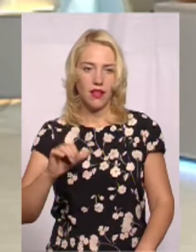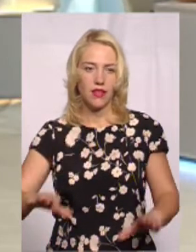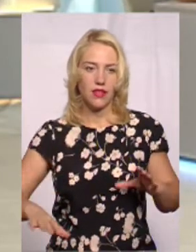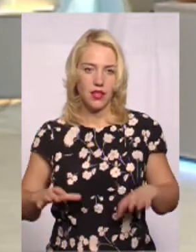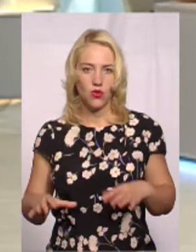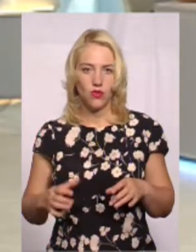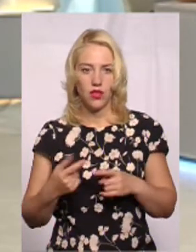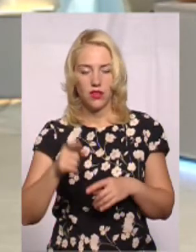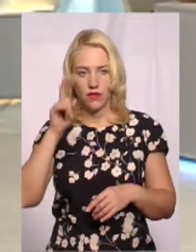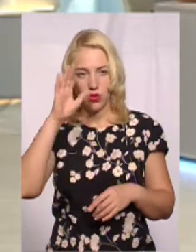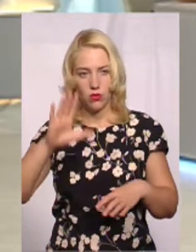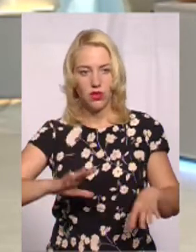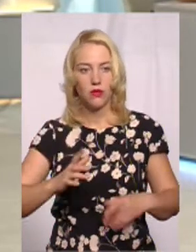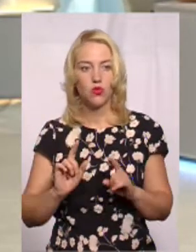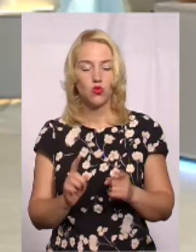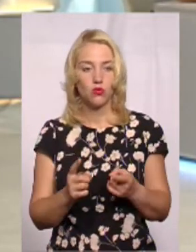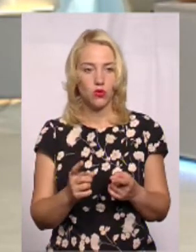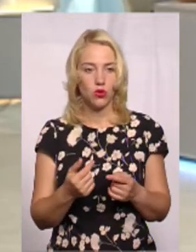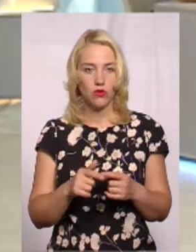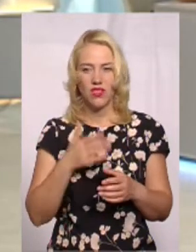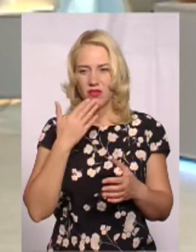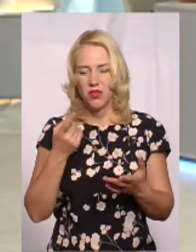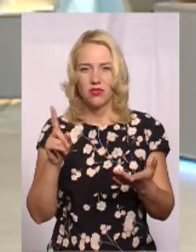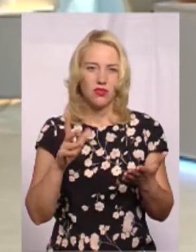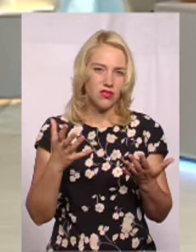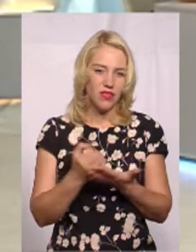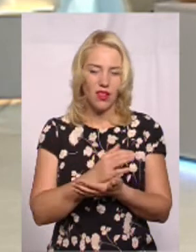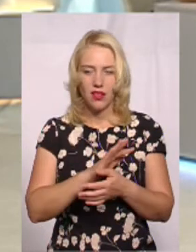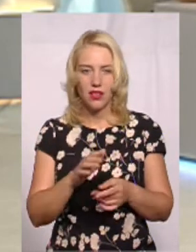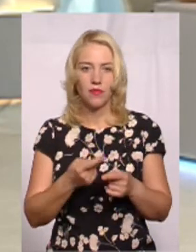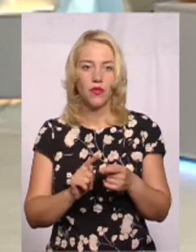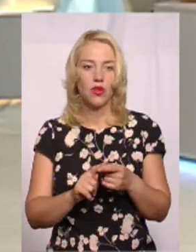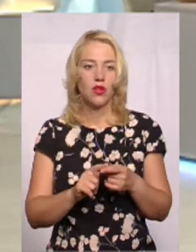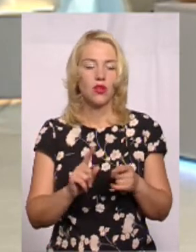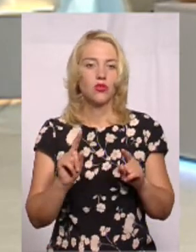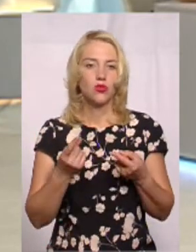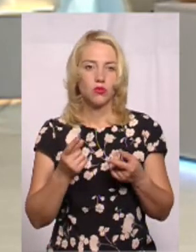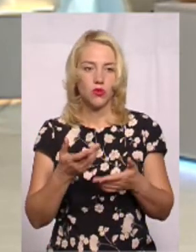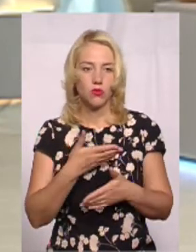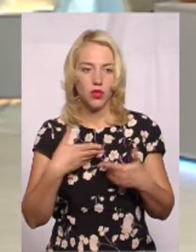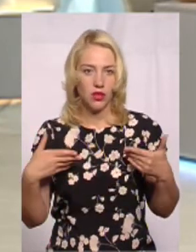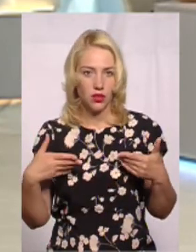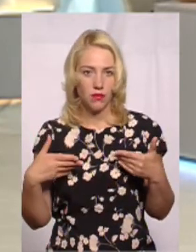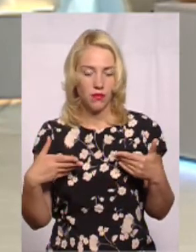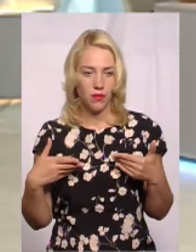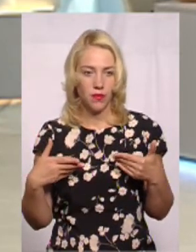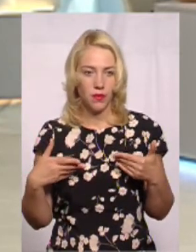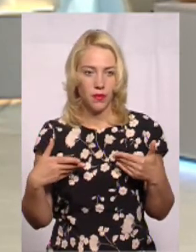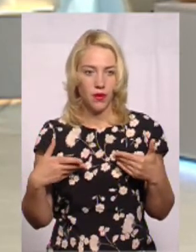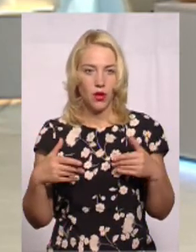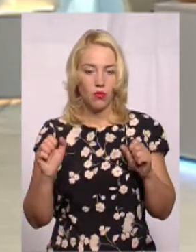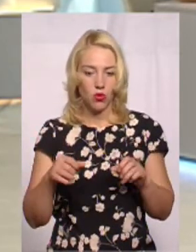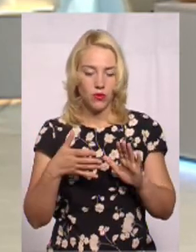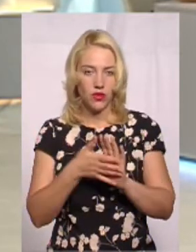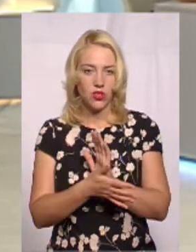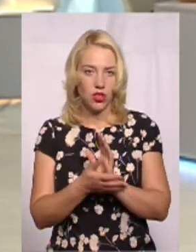Тренувати, то есть відомо це. Чому щось він не прижився, і в нас немає цього того клубу. Чому ми можемо, скажімо, витрачати